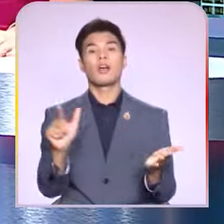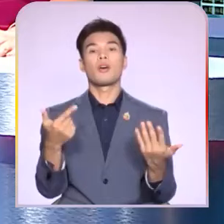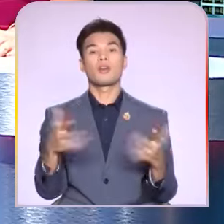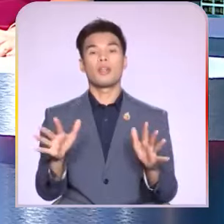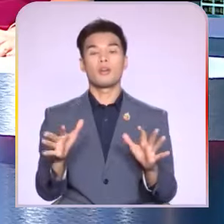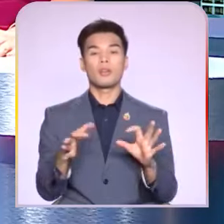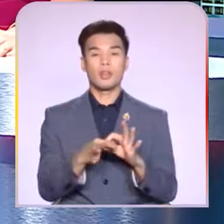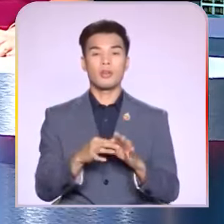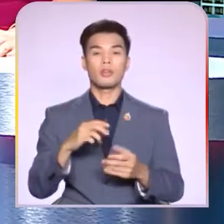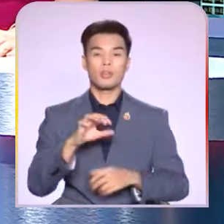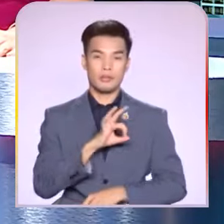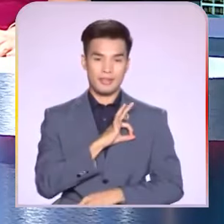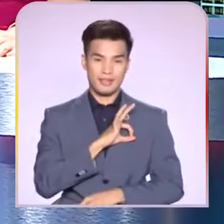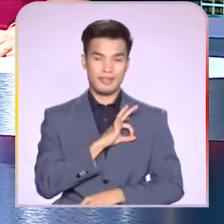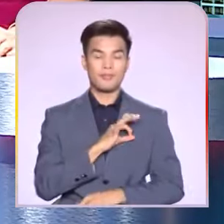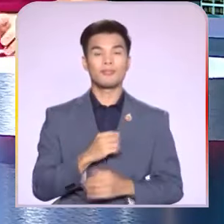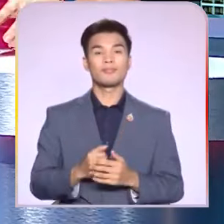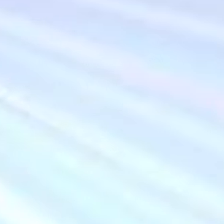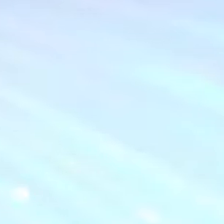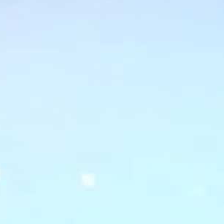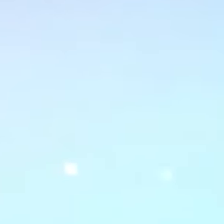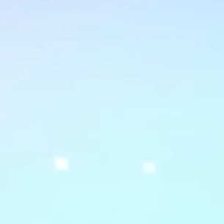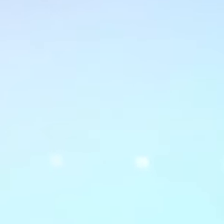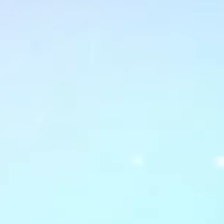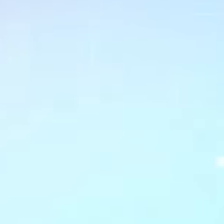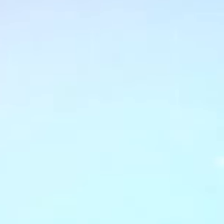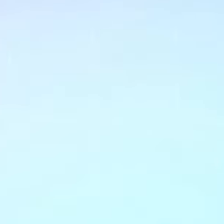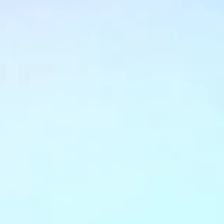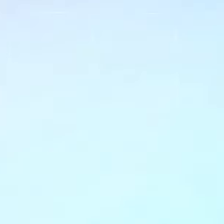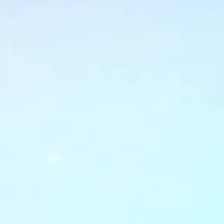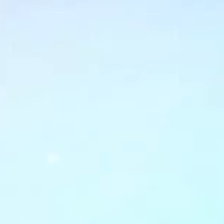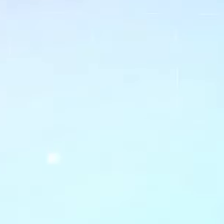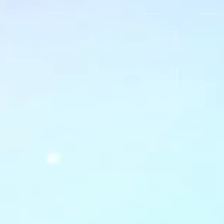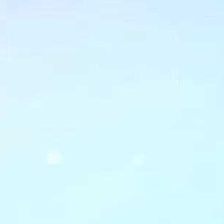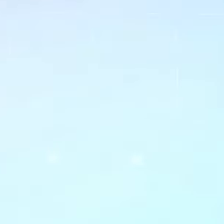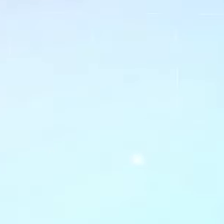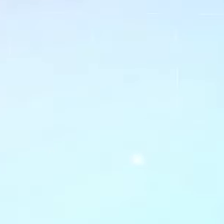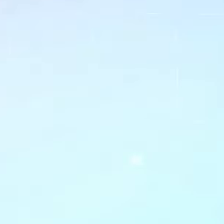าออกจากการเป็นสมาชิกพักแล้วนะคะ